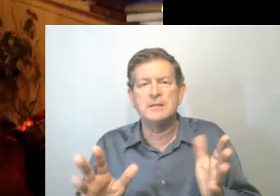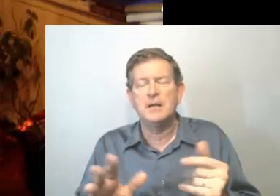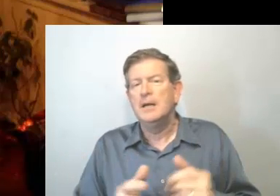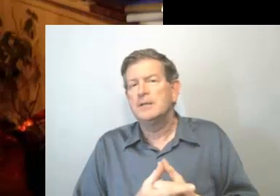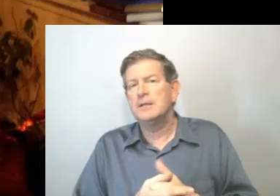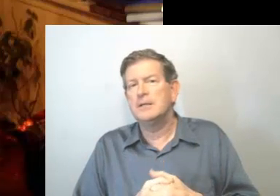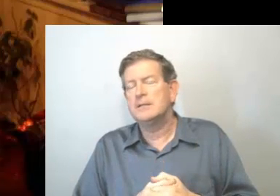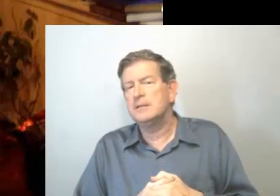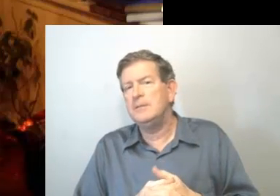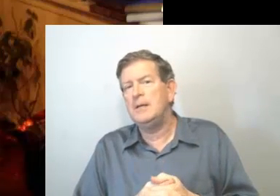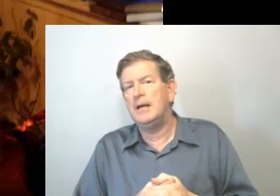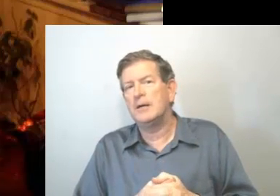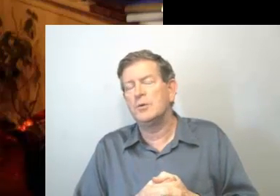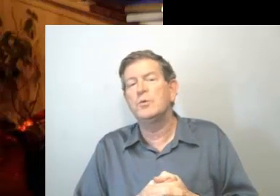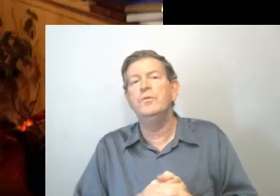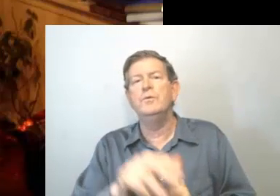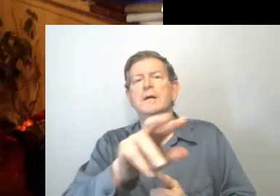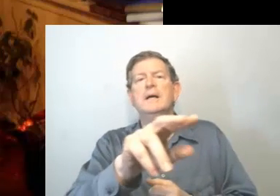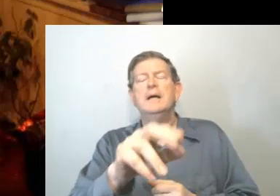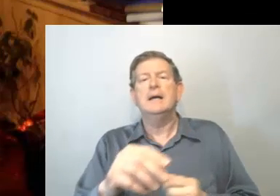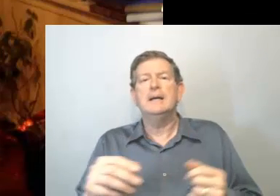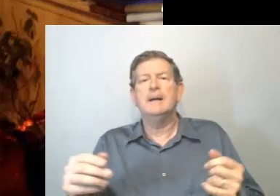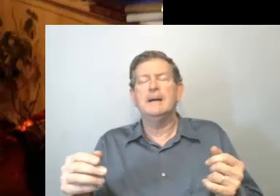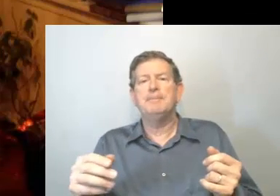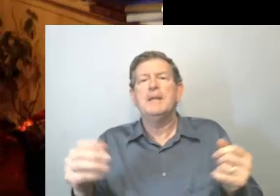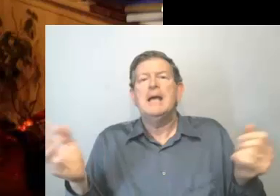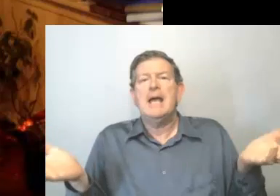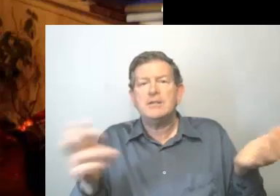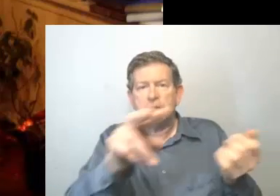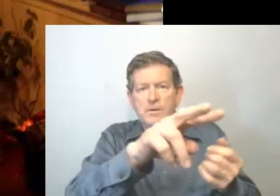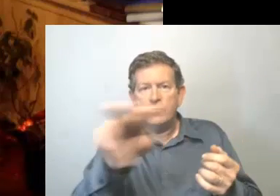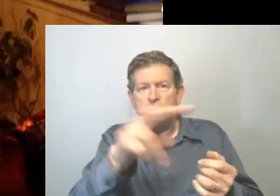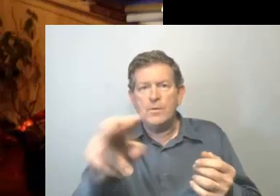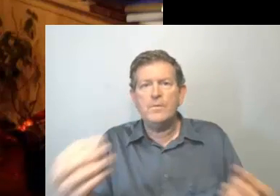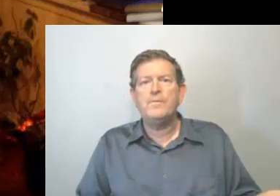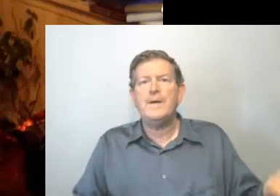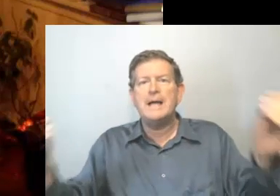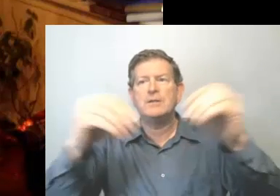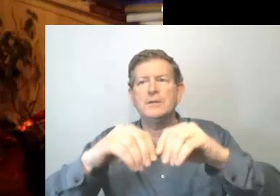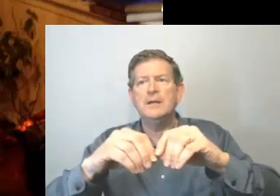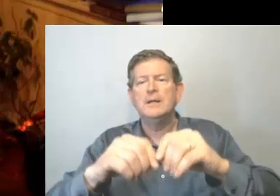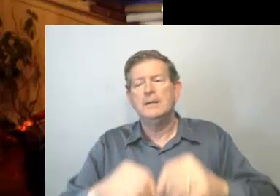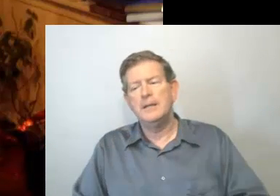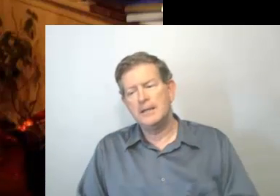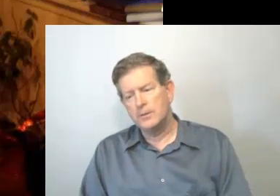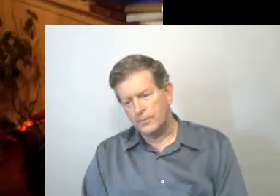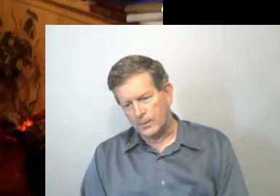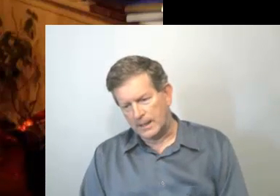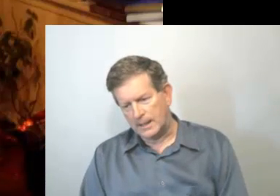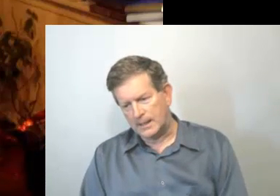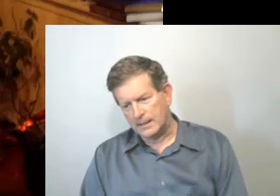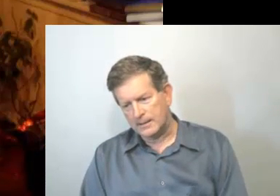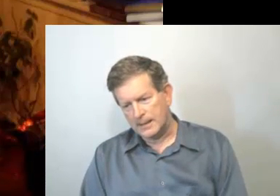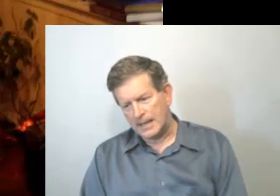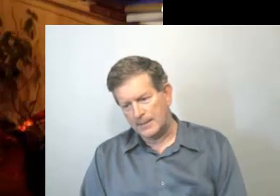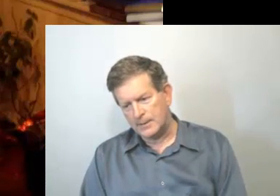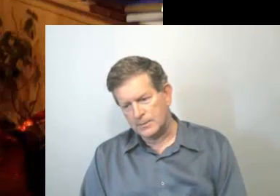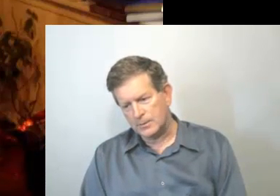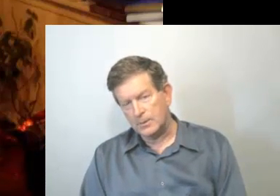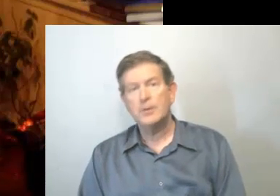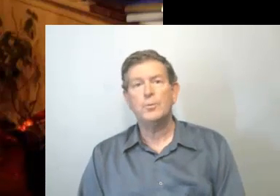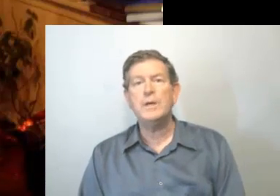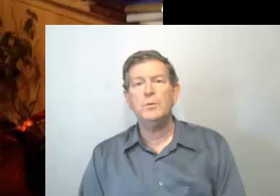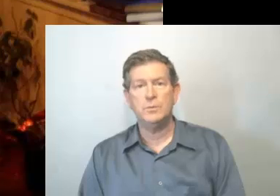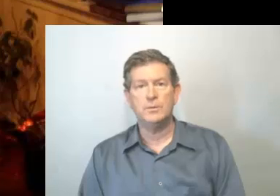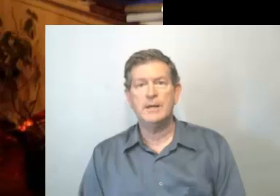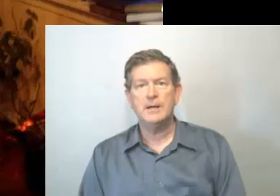mais c'est similaire. Donc vous, euh, euh, est-ce que vous faites les devoirs à la